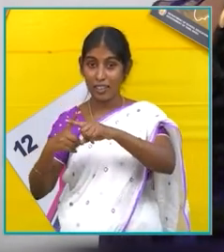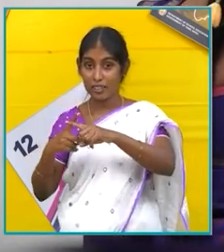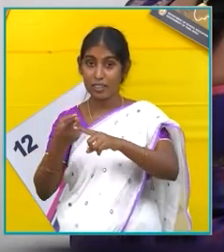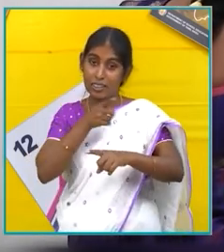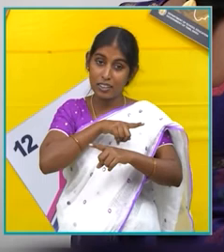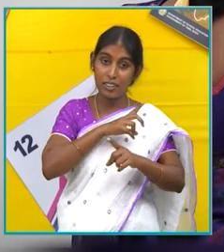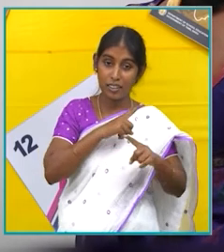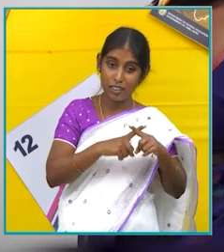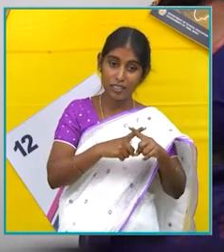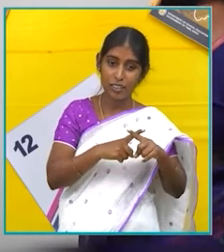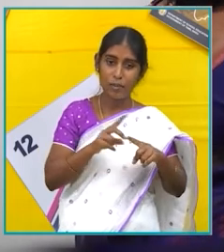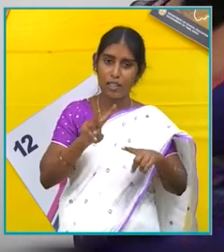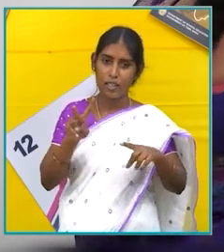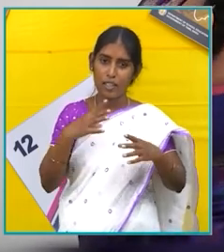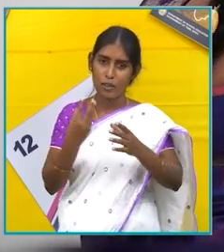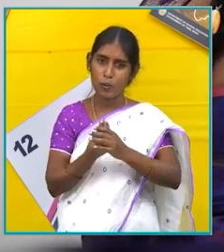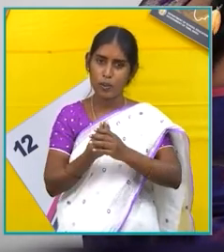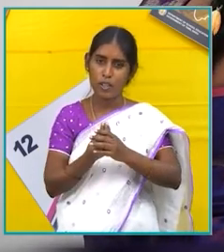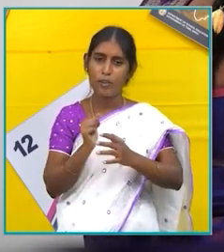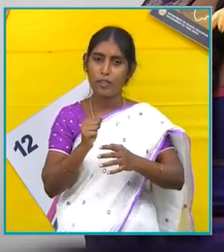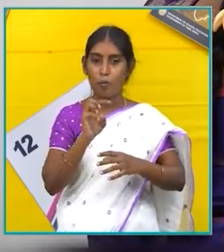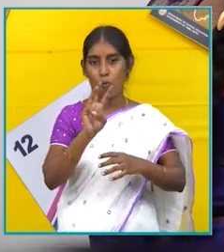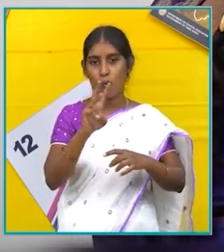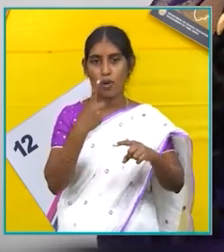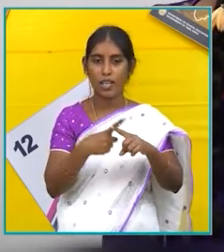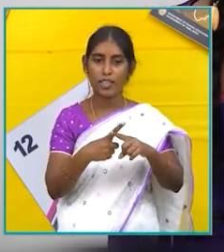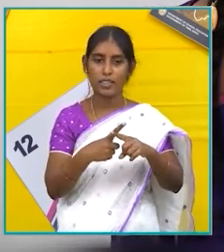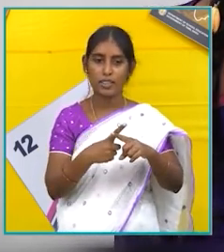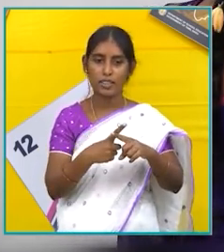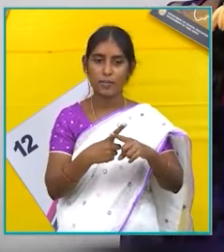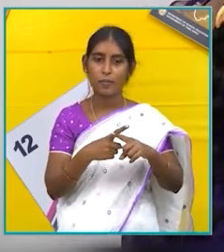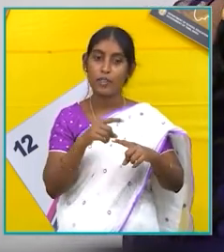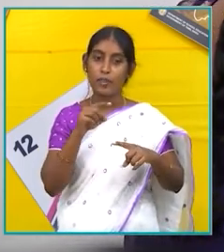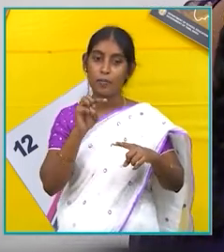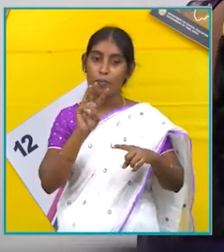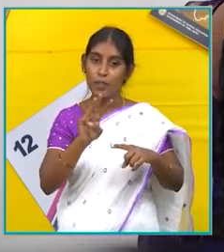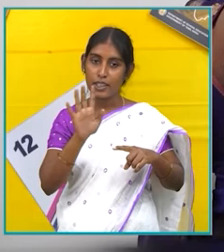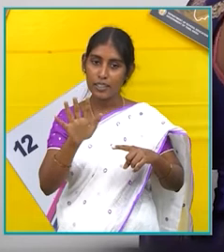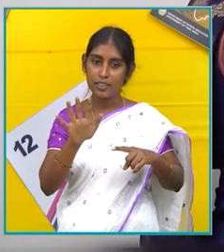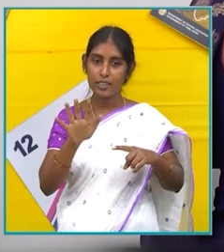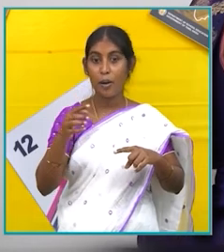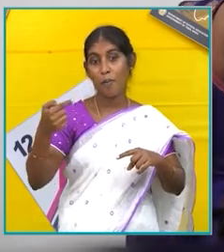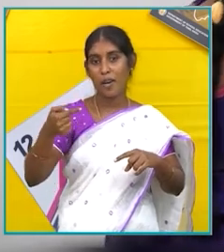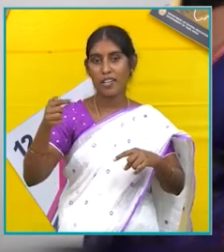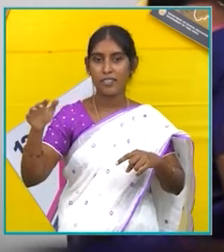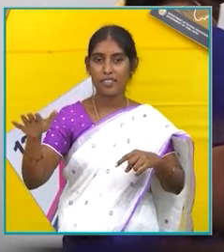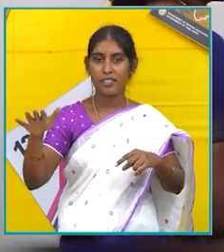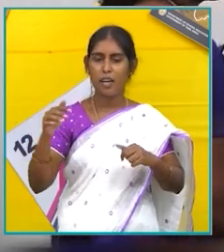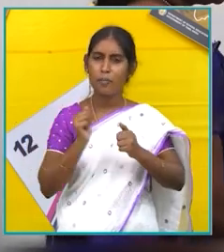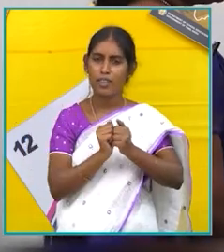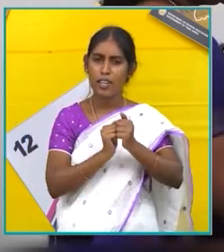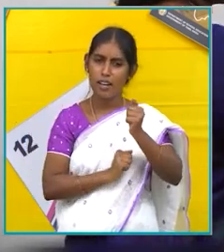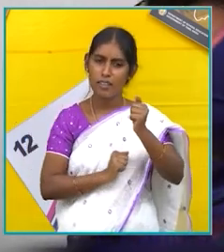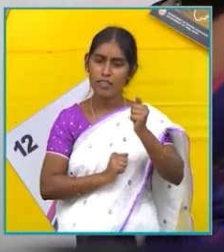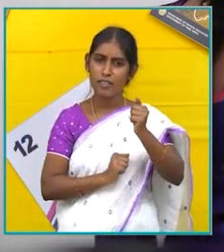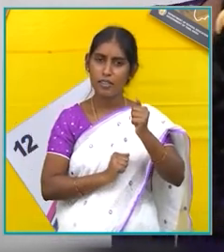இந்த ரெண்டையும் கூட்டிக்கோங்க. அப்போ மொத்தம் எத்தனை எக்ஸ் ஆச்சு, 3x. அடுத்தது இங்கே ப்ளஸ் 35 இருக்குது, இங்கே மைனஸ் 5 இருக்குது.